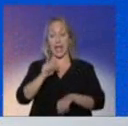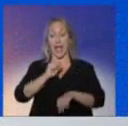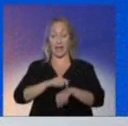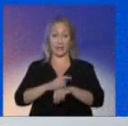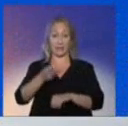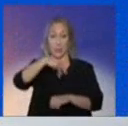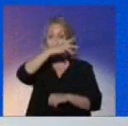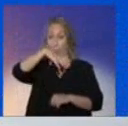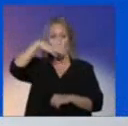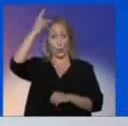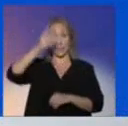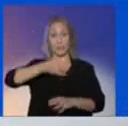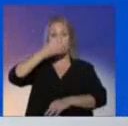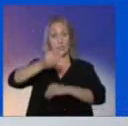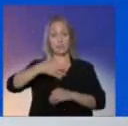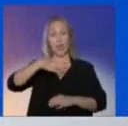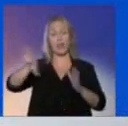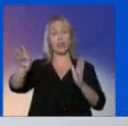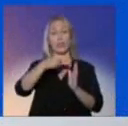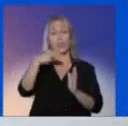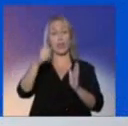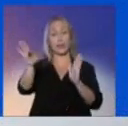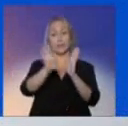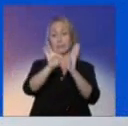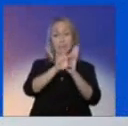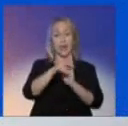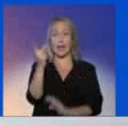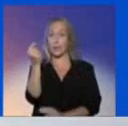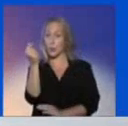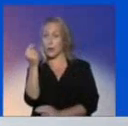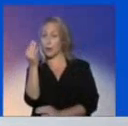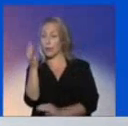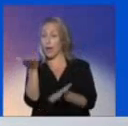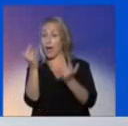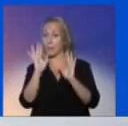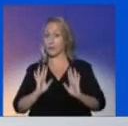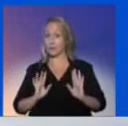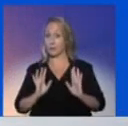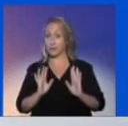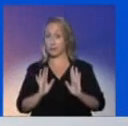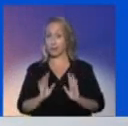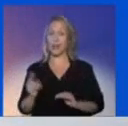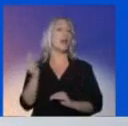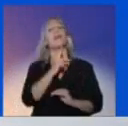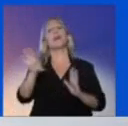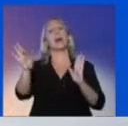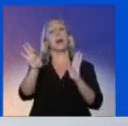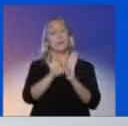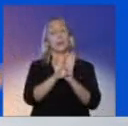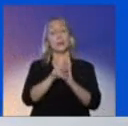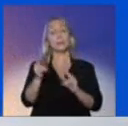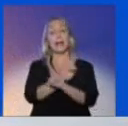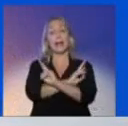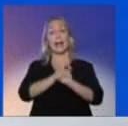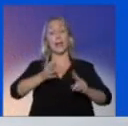οι οποίες δεν υποστηρίζονται από οικονομικά δεδομένα. Πάρα τα αυτά. Στο ζήτημα των προσλήψεων έχουμε